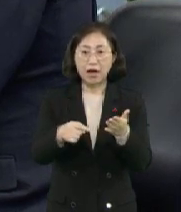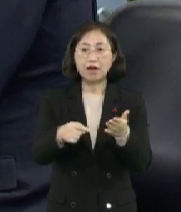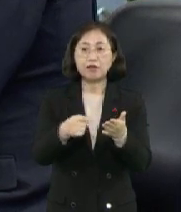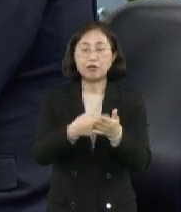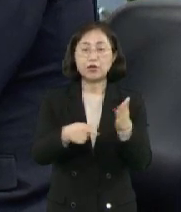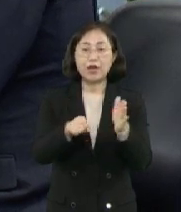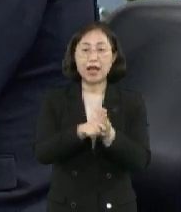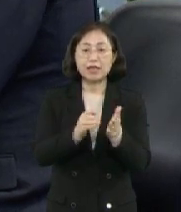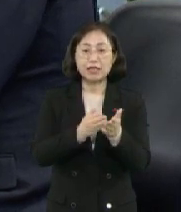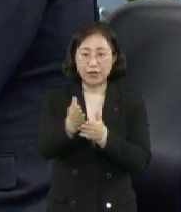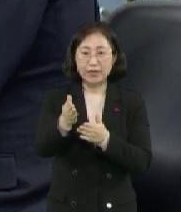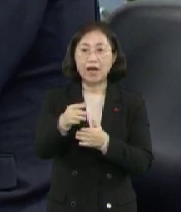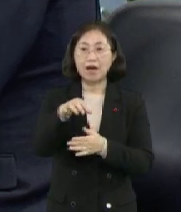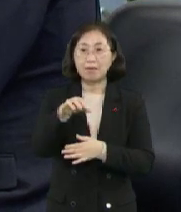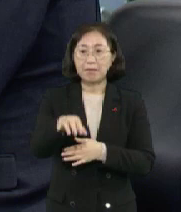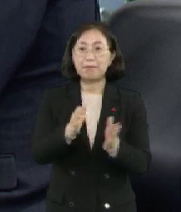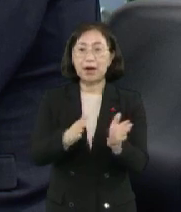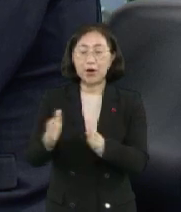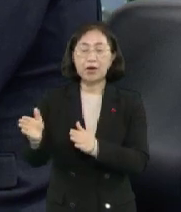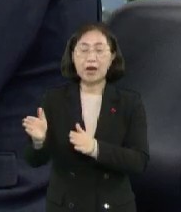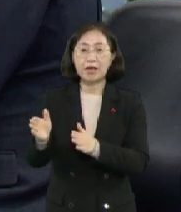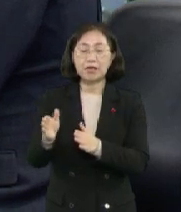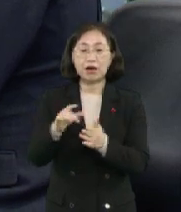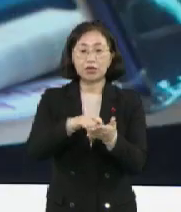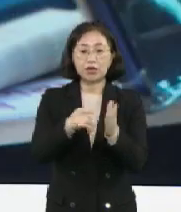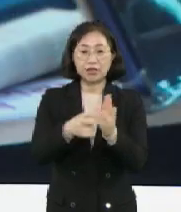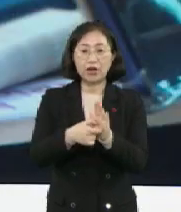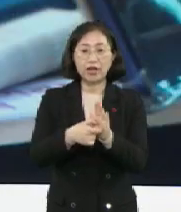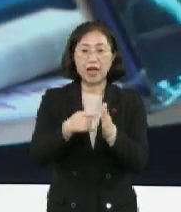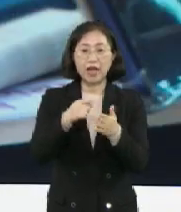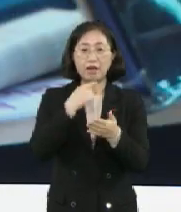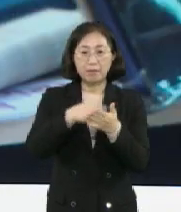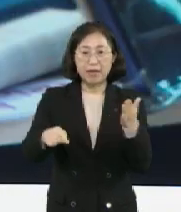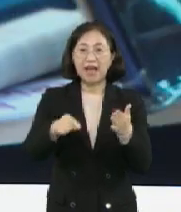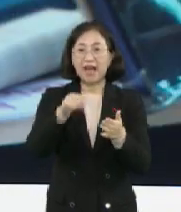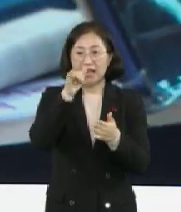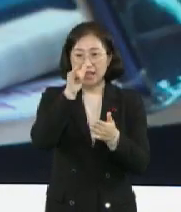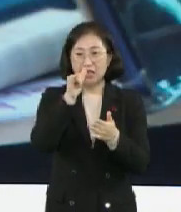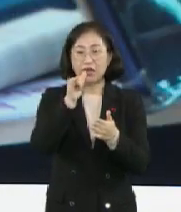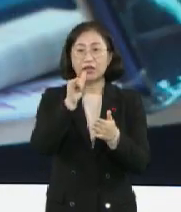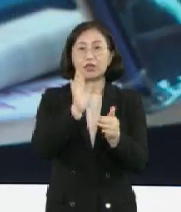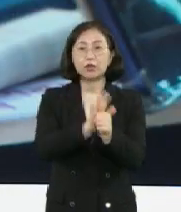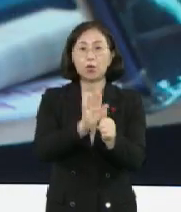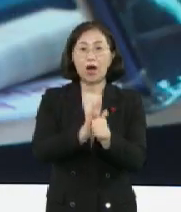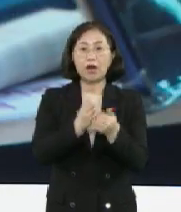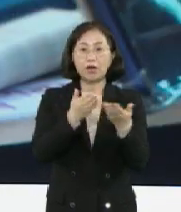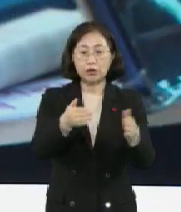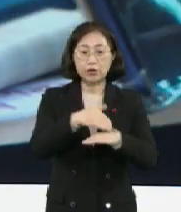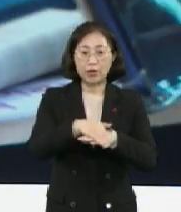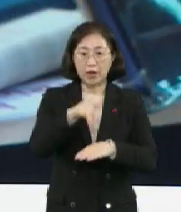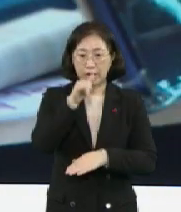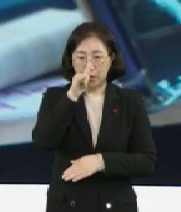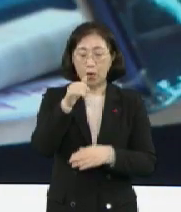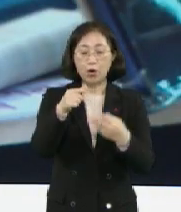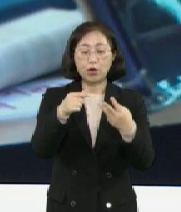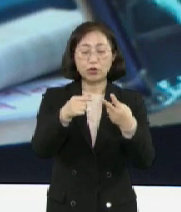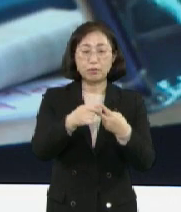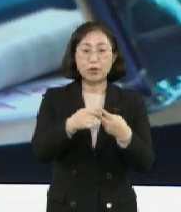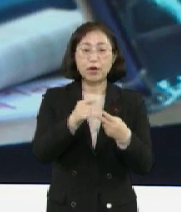전담 창구를 도와 시군에서 마련해서 적절하게 손실 보상이 될 수 있도록 하는 제도를 마련하고 있고요. 두